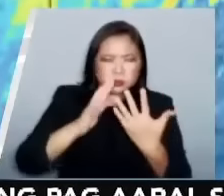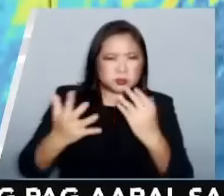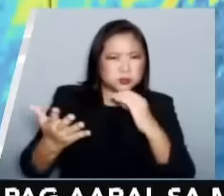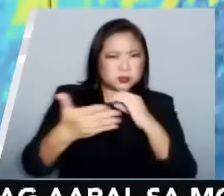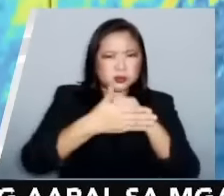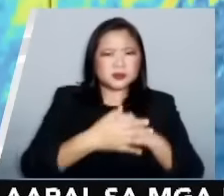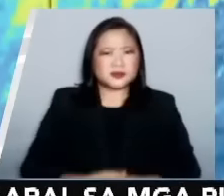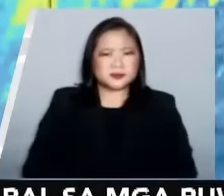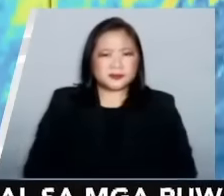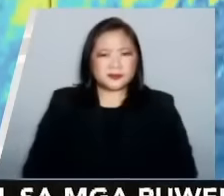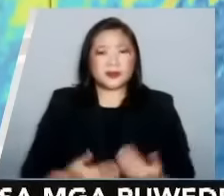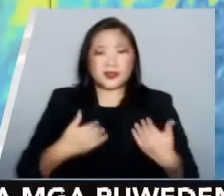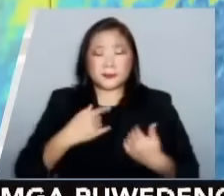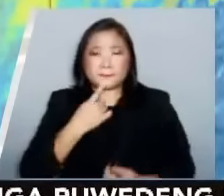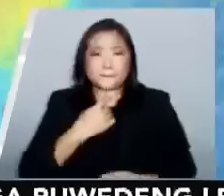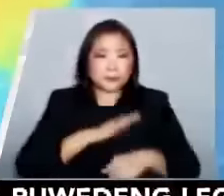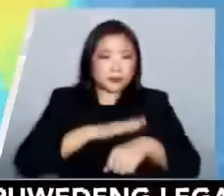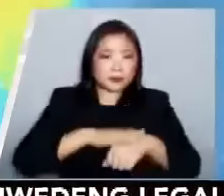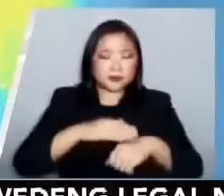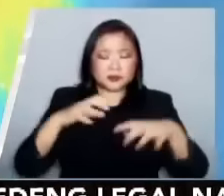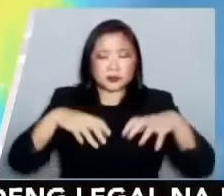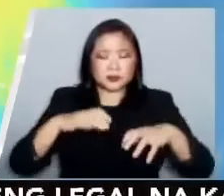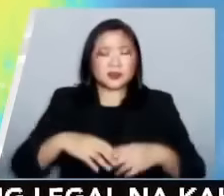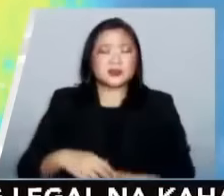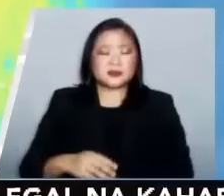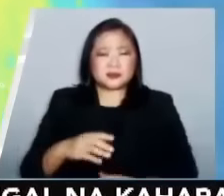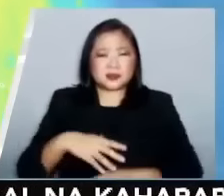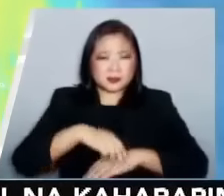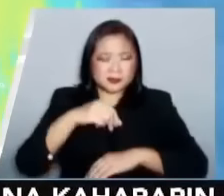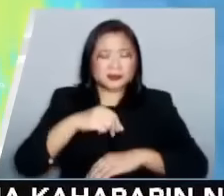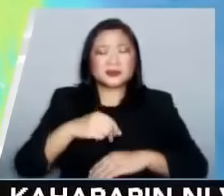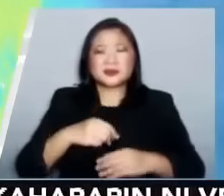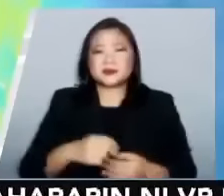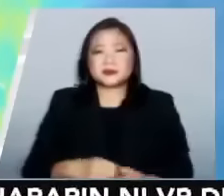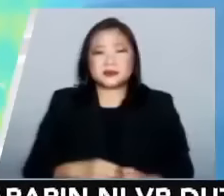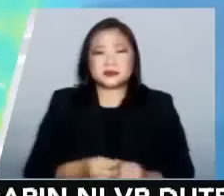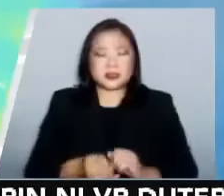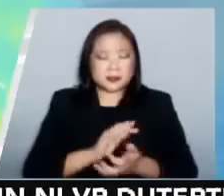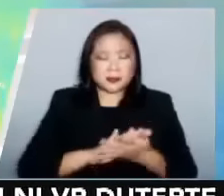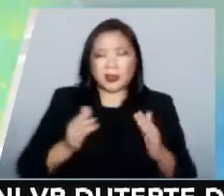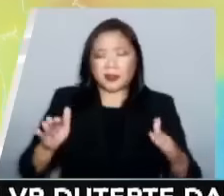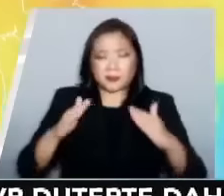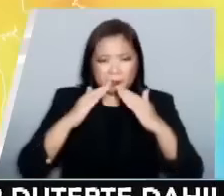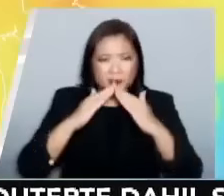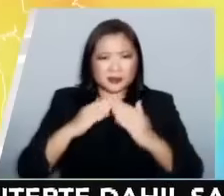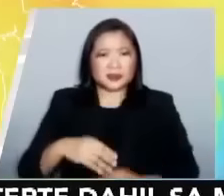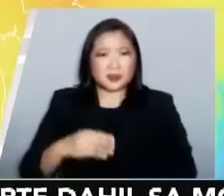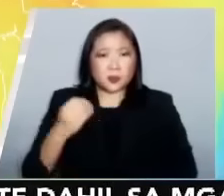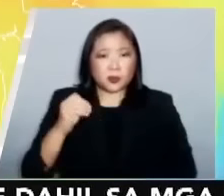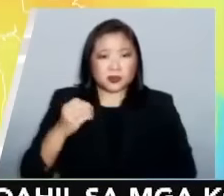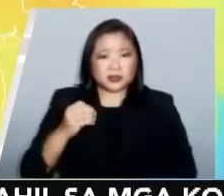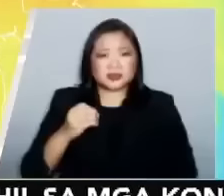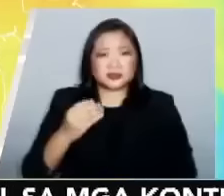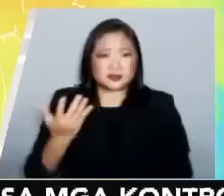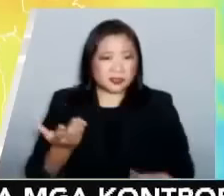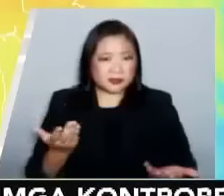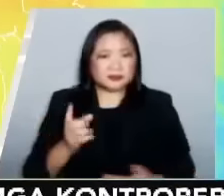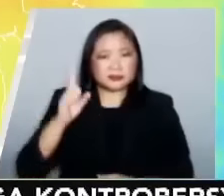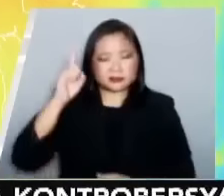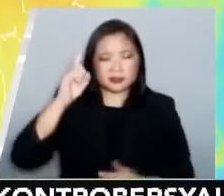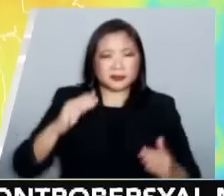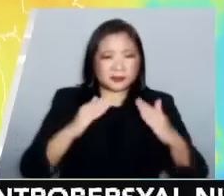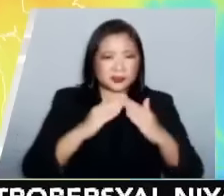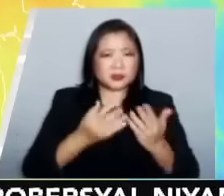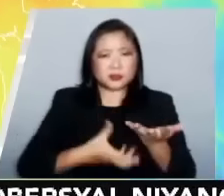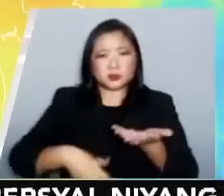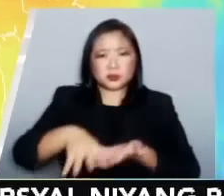sa Catanduanes, Camarines Norte, Camarines Sur at ilang bahagi ng Albay. Orange rainfall warning naman po sa ilang pampanig ng Albay, ilang bahagi ng